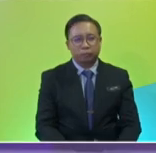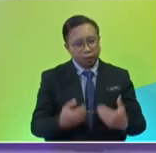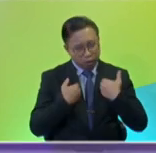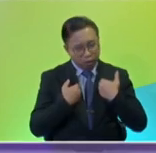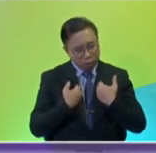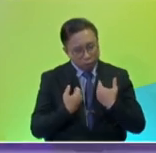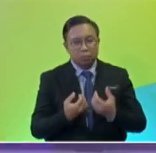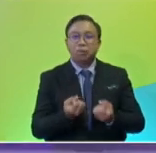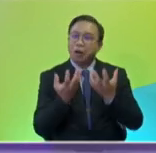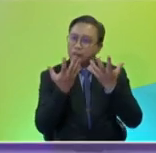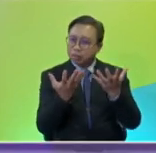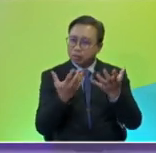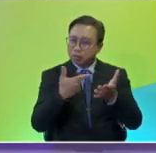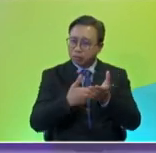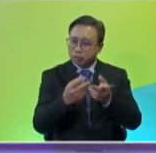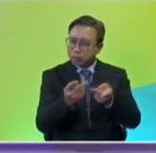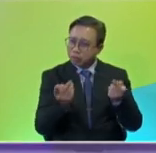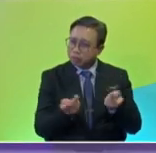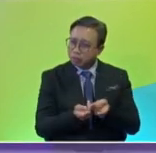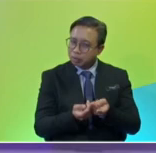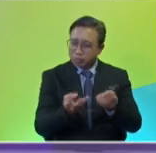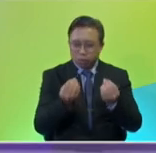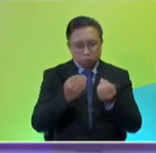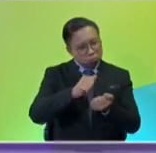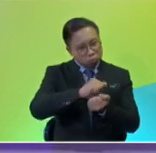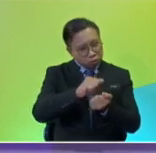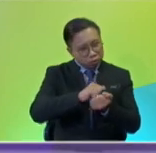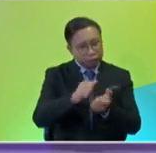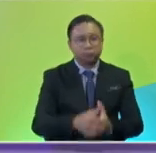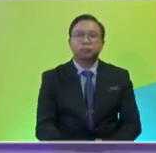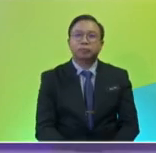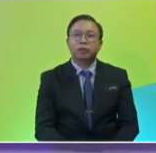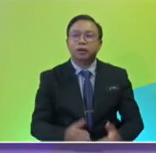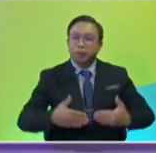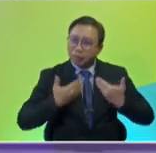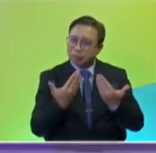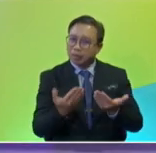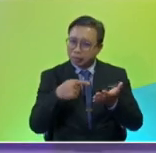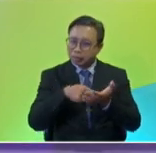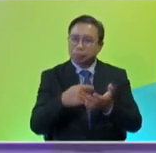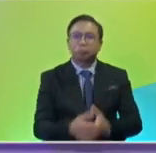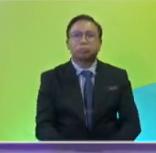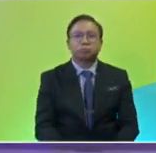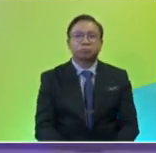Banyak lagi pinggan mangkuk yang perlu saya cuci lagi. Macam mana ni?